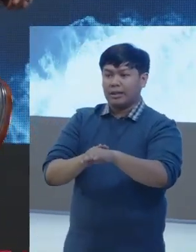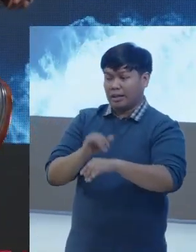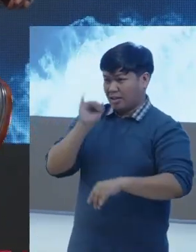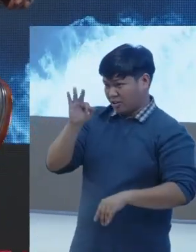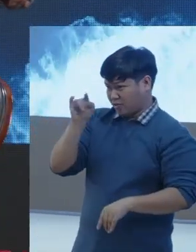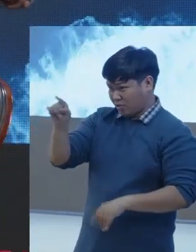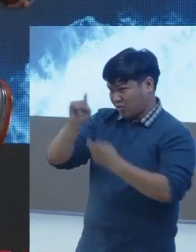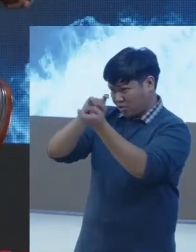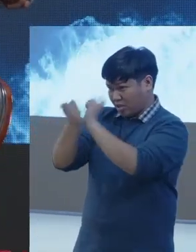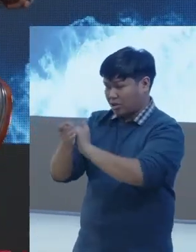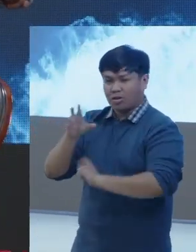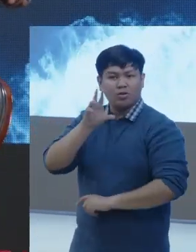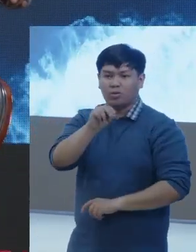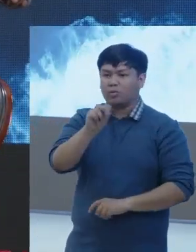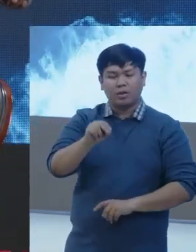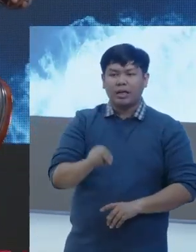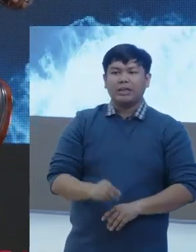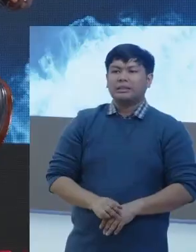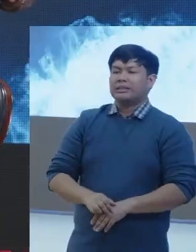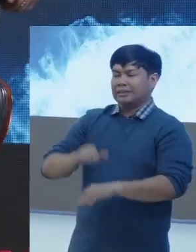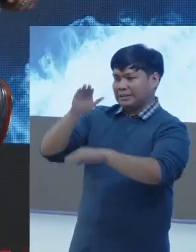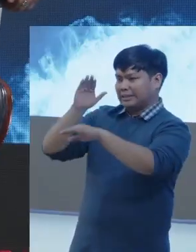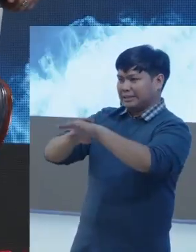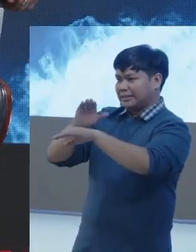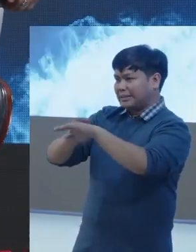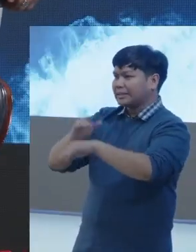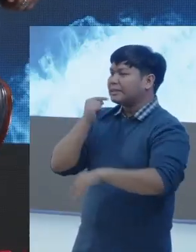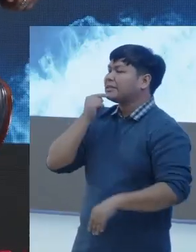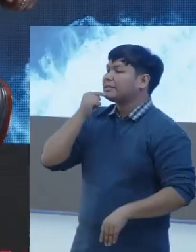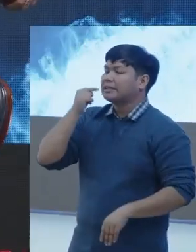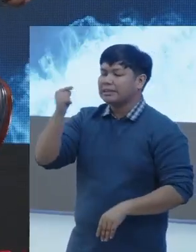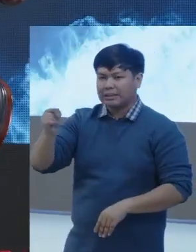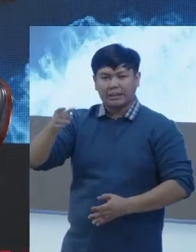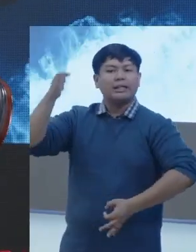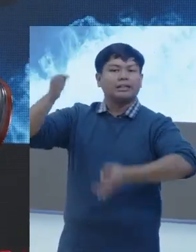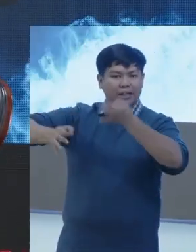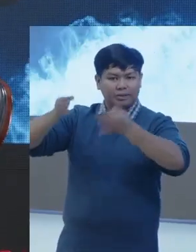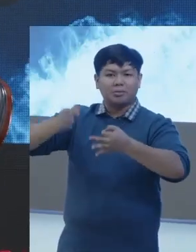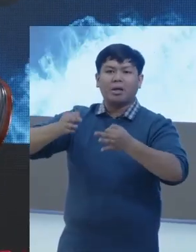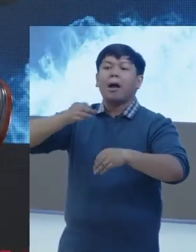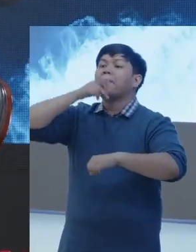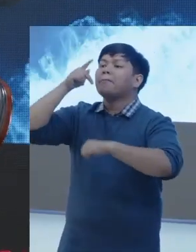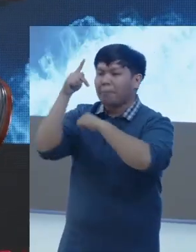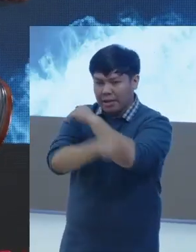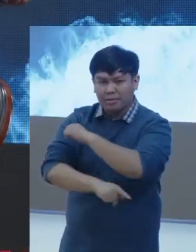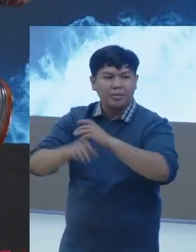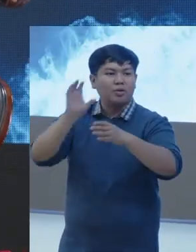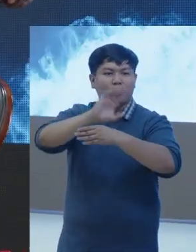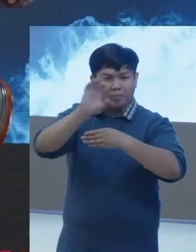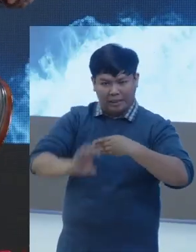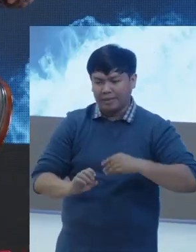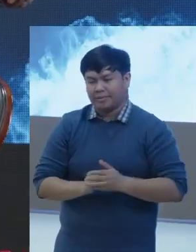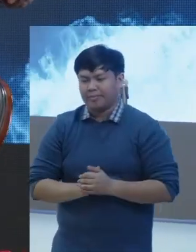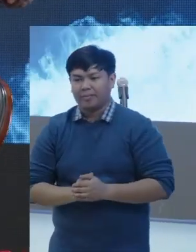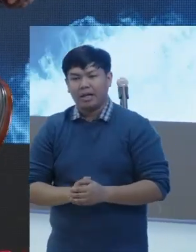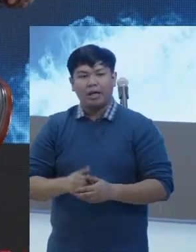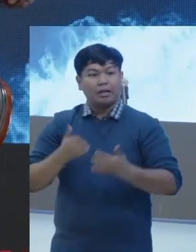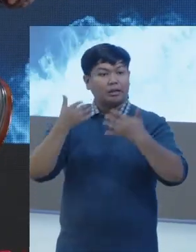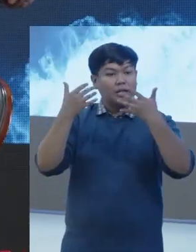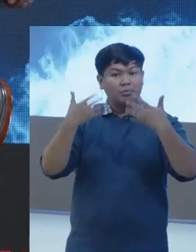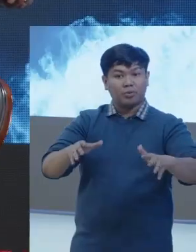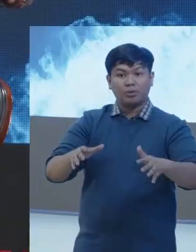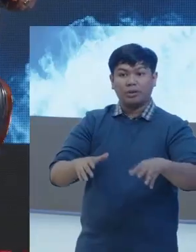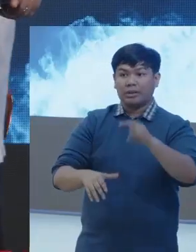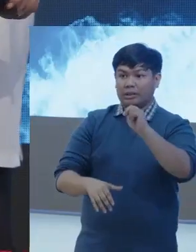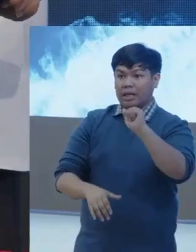kayo'y magbabago, hindi. Isang sentence, isang judgment na. At alam nyo ba, na